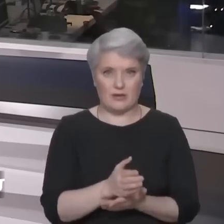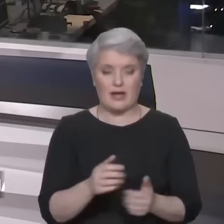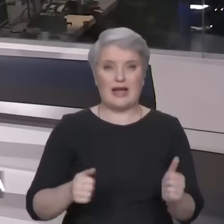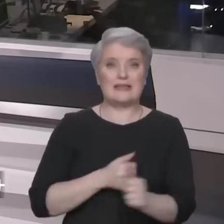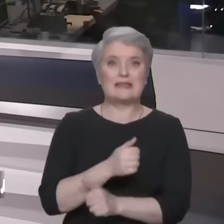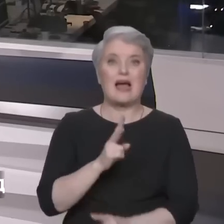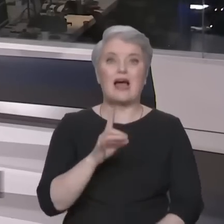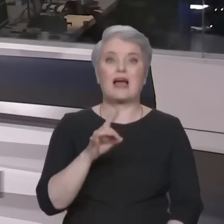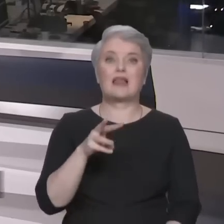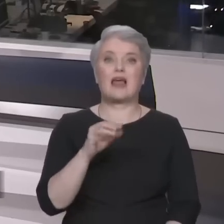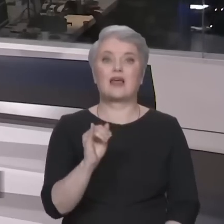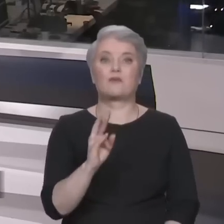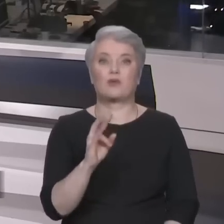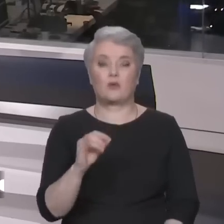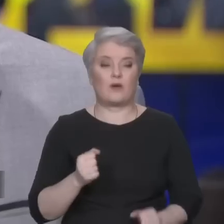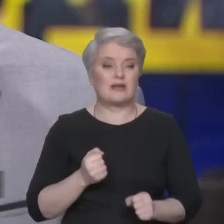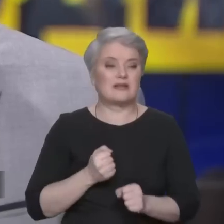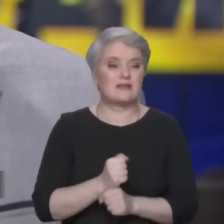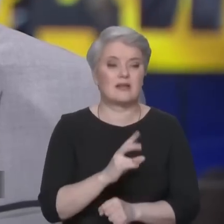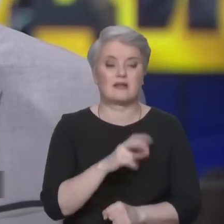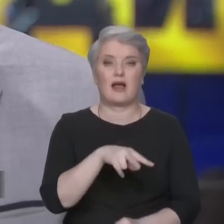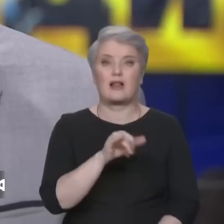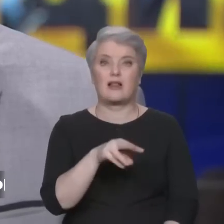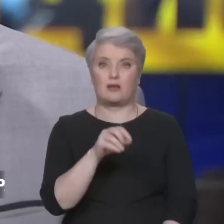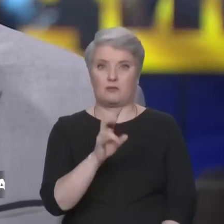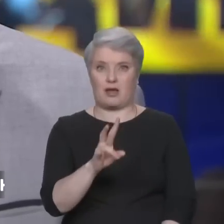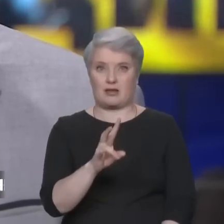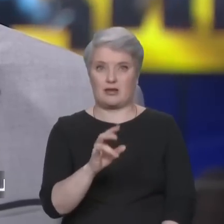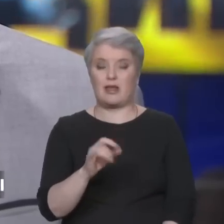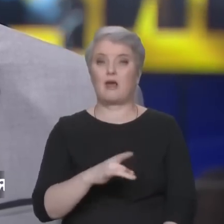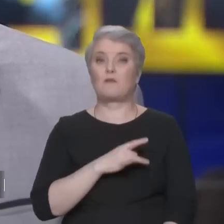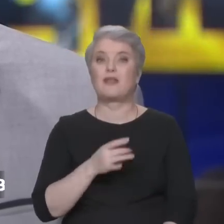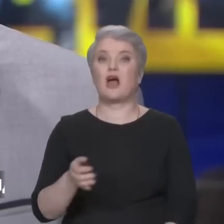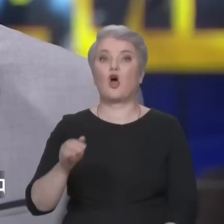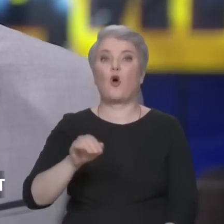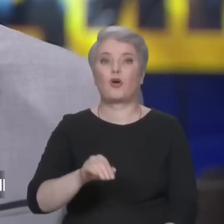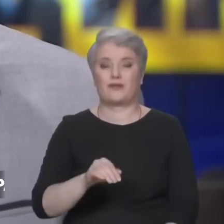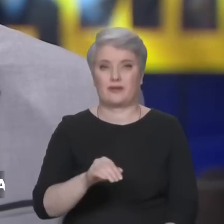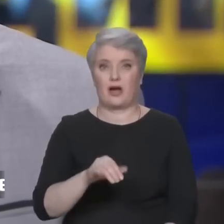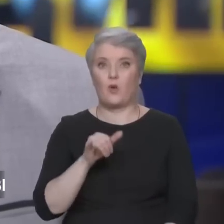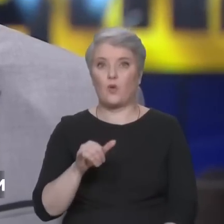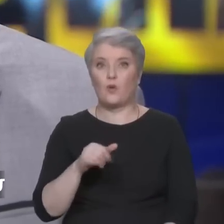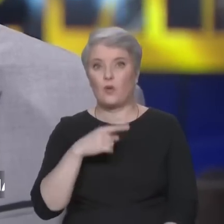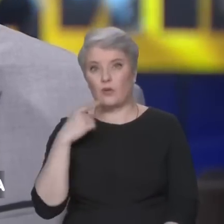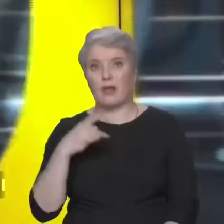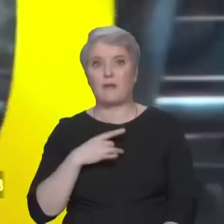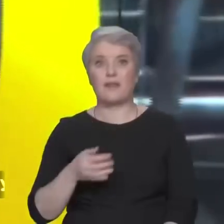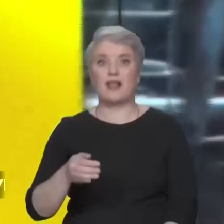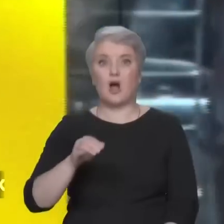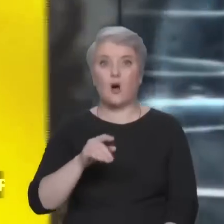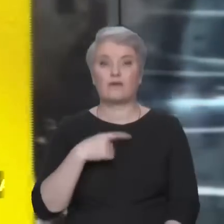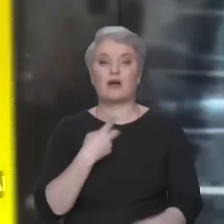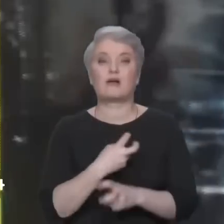Креміною розпочати тиск в напрямок Лиману. І найголовніше, в напрямку Білогорівки. Взагалі в них Білогорівка на сьогодні є кістка